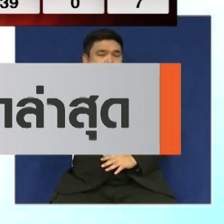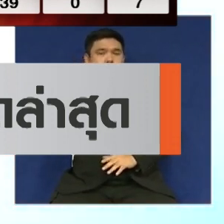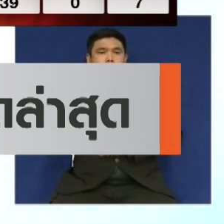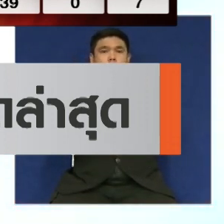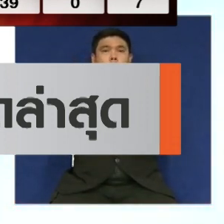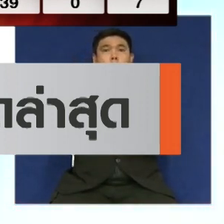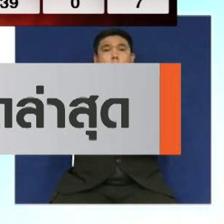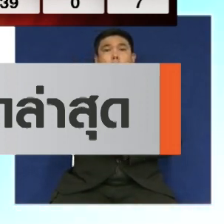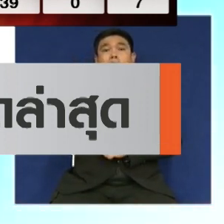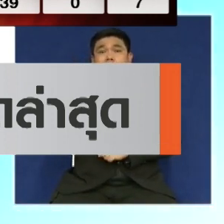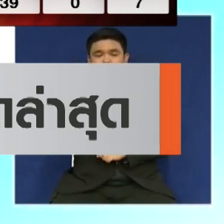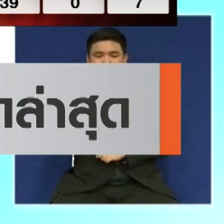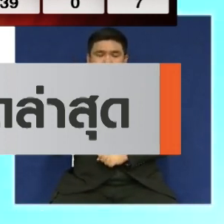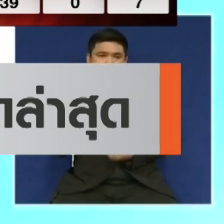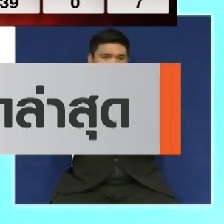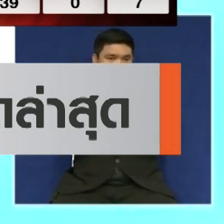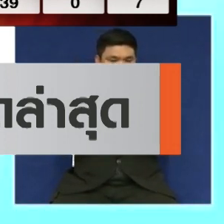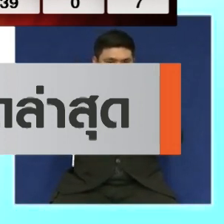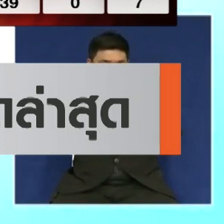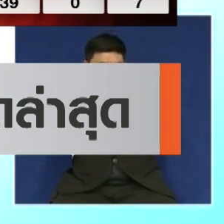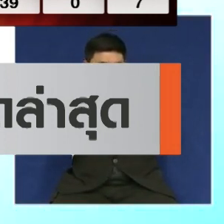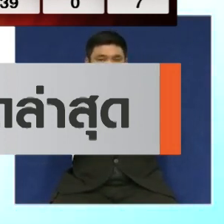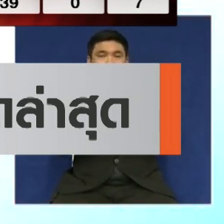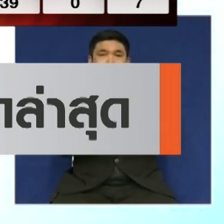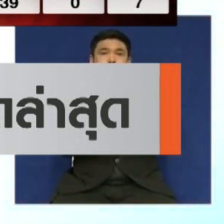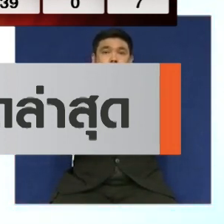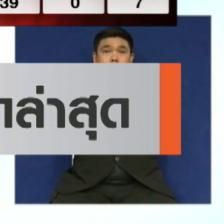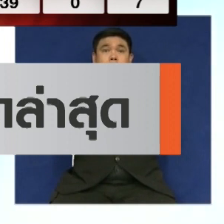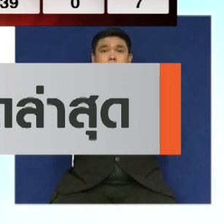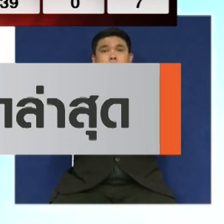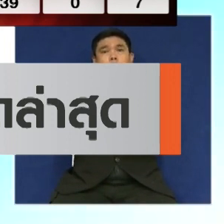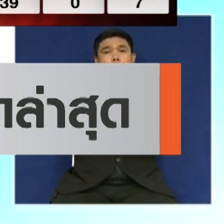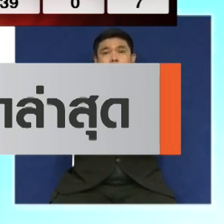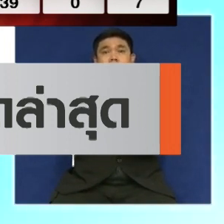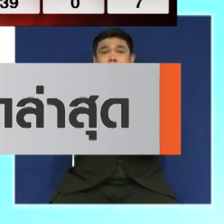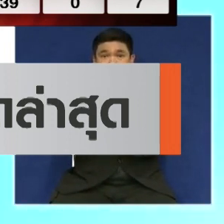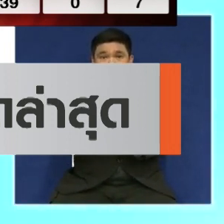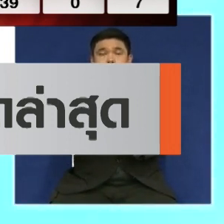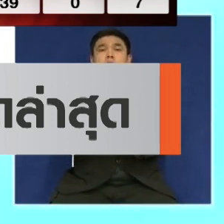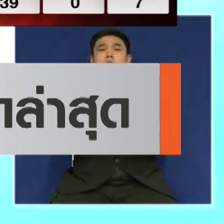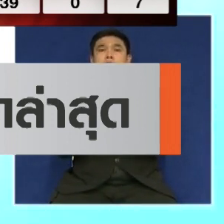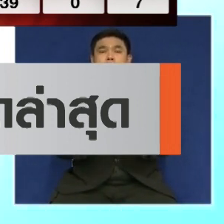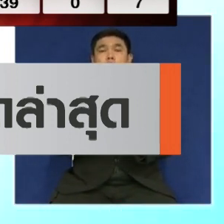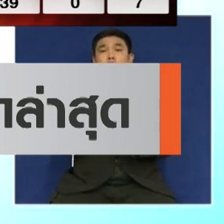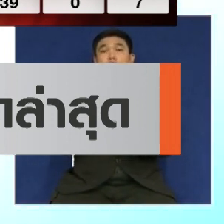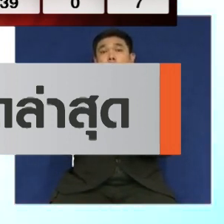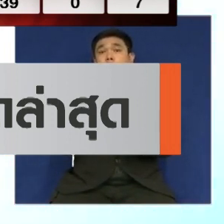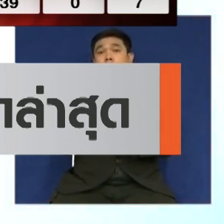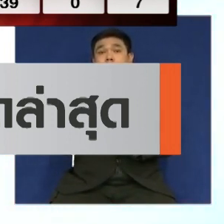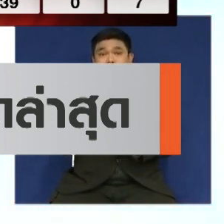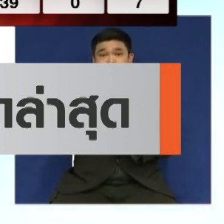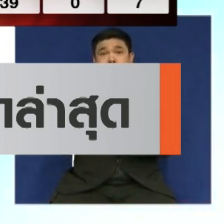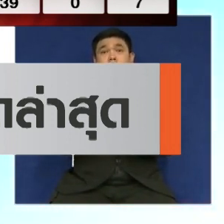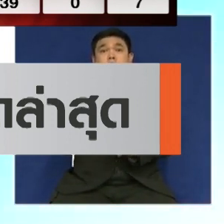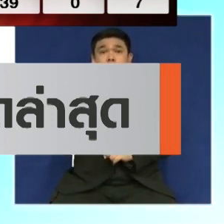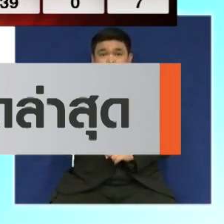นะครับมารับการตรวจรักษาเมื่อวันที่16ธันวาคมและได้รับการวินิจฉัยว่าเป็นโรคโควิด-19 ในวันที่17ธันวา